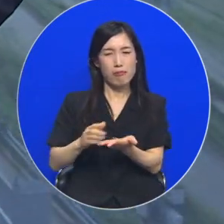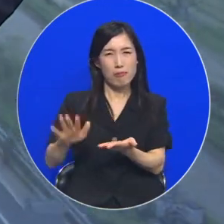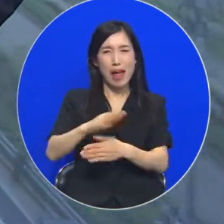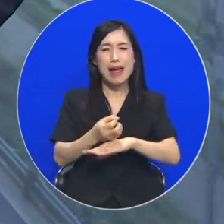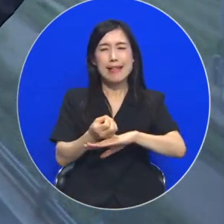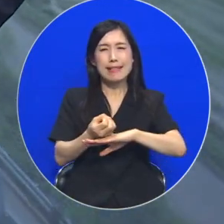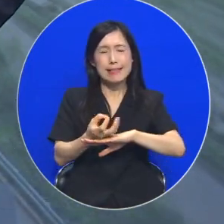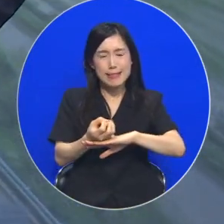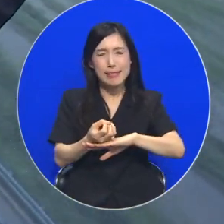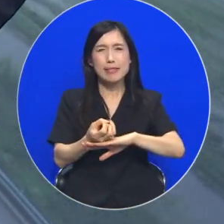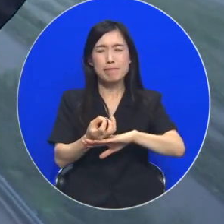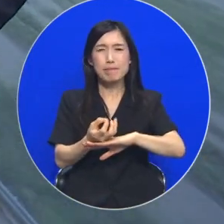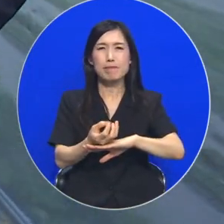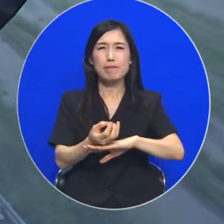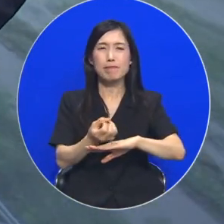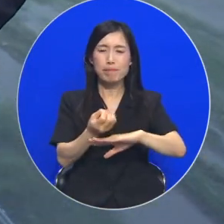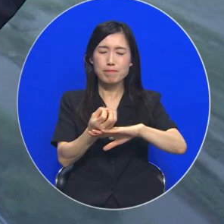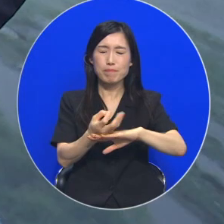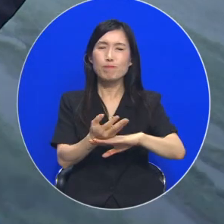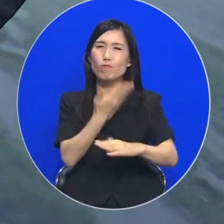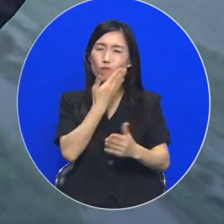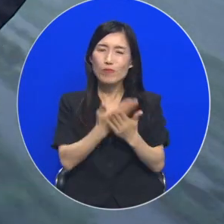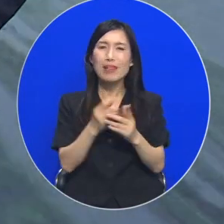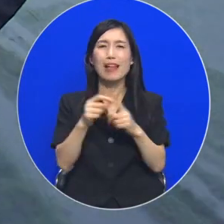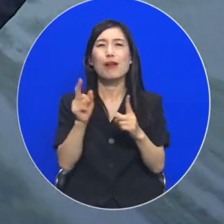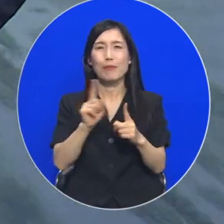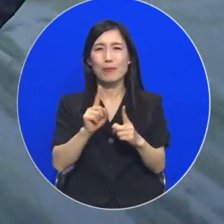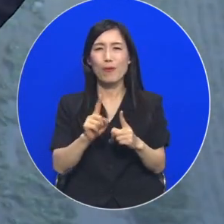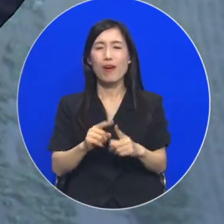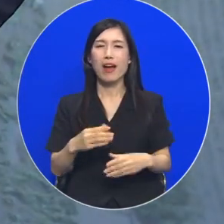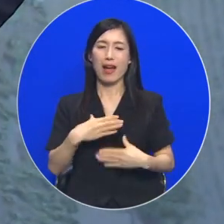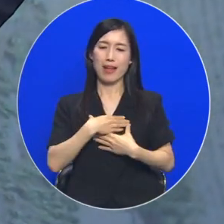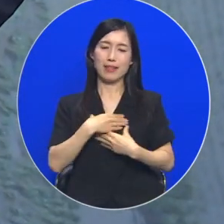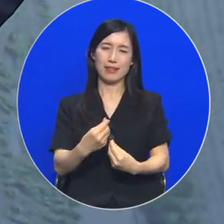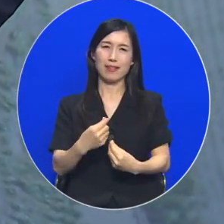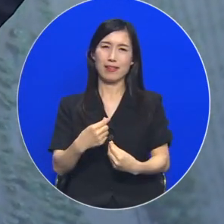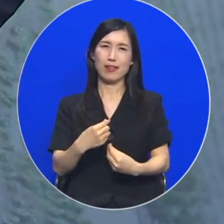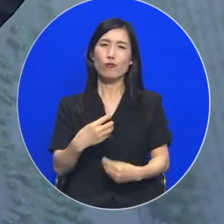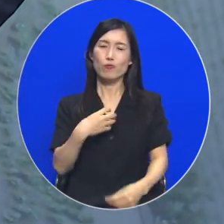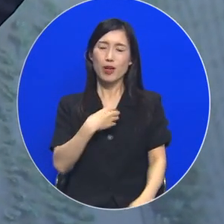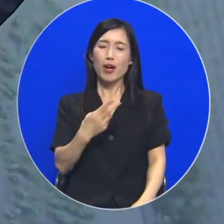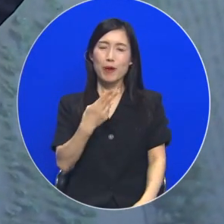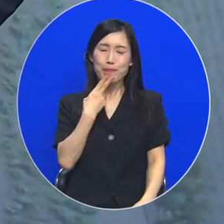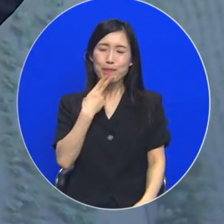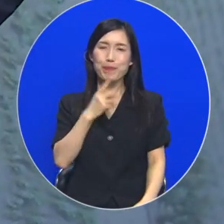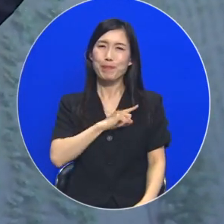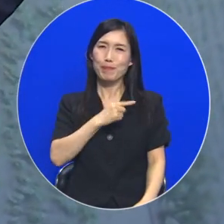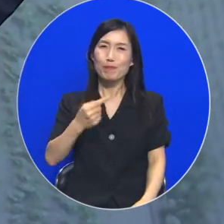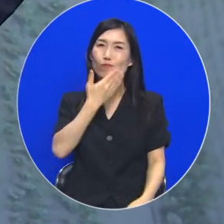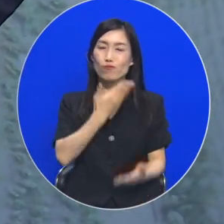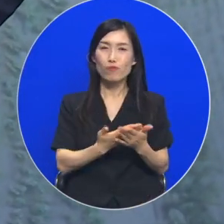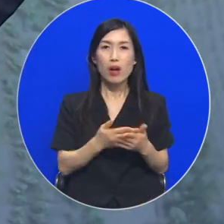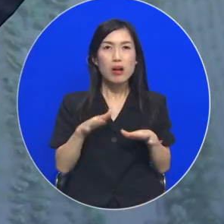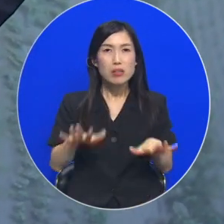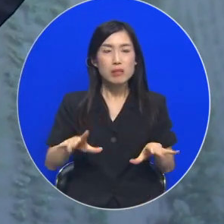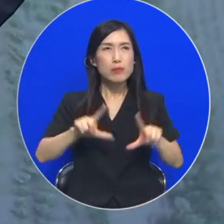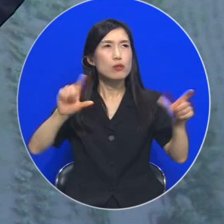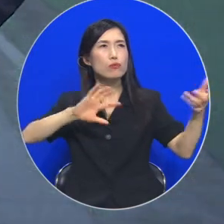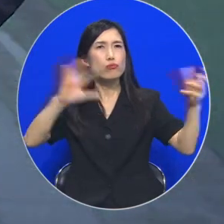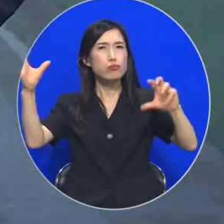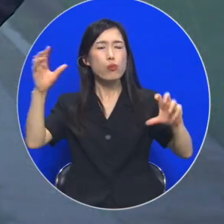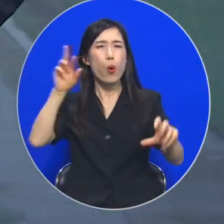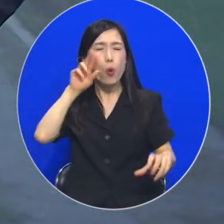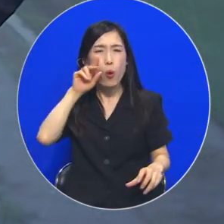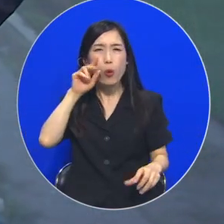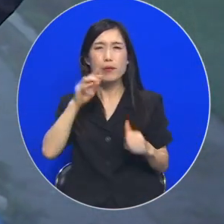금과 옥조가 될 수 있는이 격언에도 예외가 있으니 바로 안전 분야입니다 갈수록 심화되는 기후